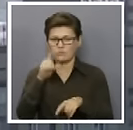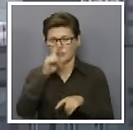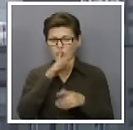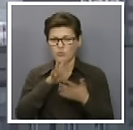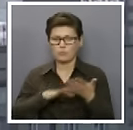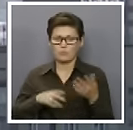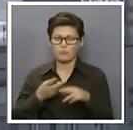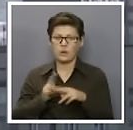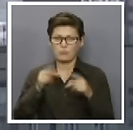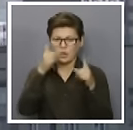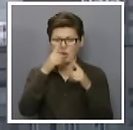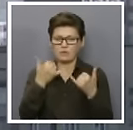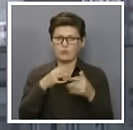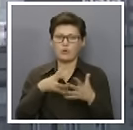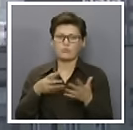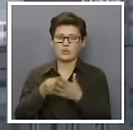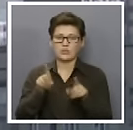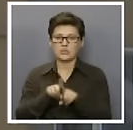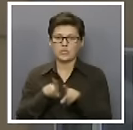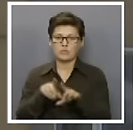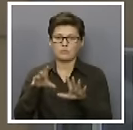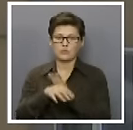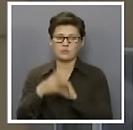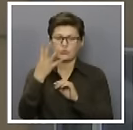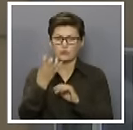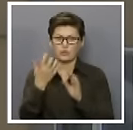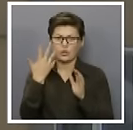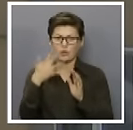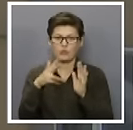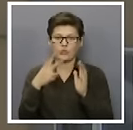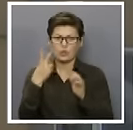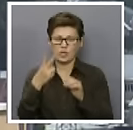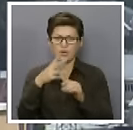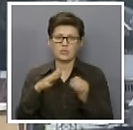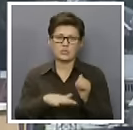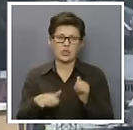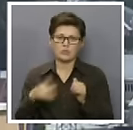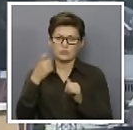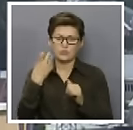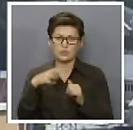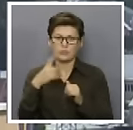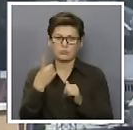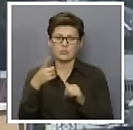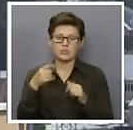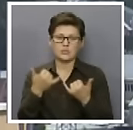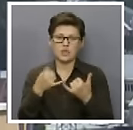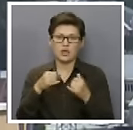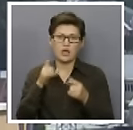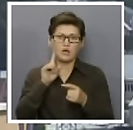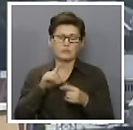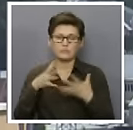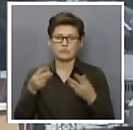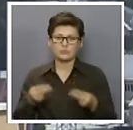ұзарғанын хабарлаған еді. Қазіргі таңда өтемақы төлеуге жататын 452 мыңнан астам салымның 140 мың шартына әлі де қол